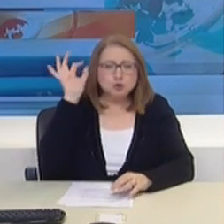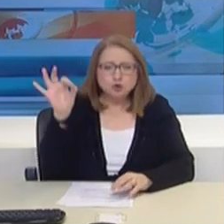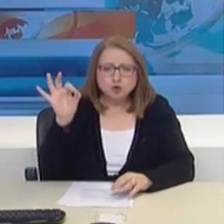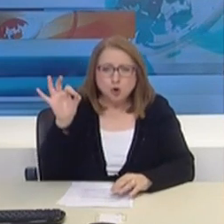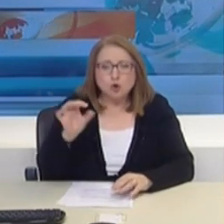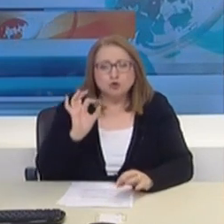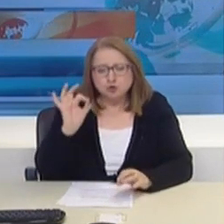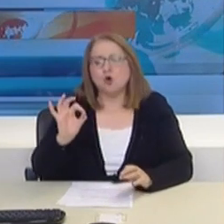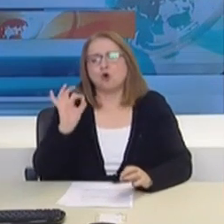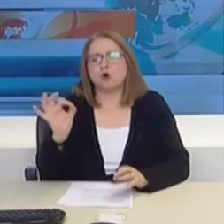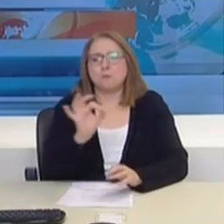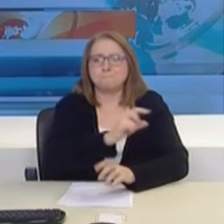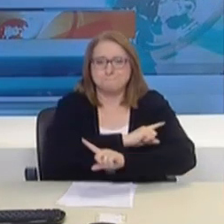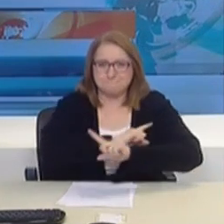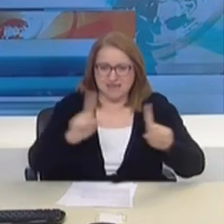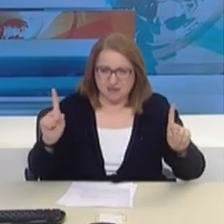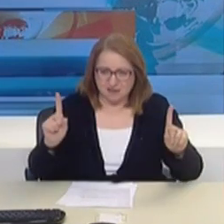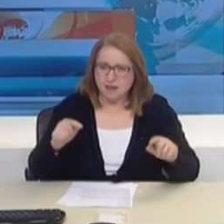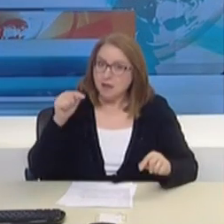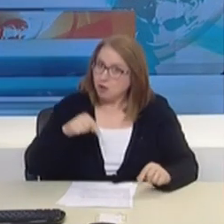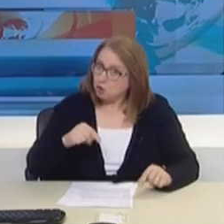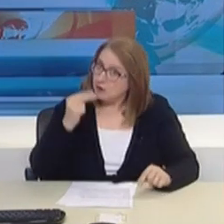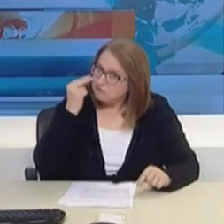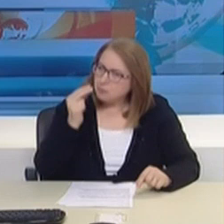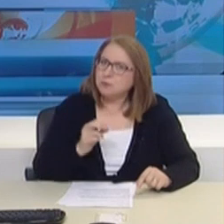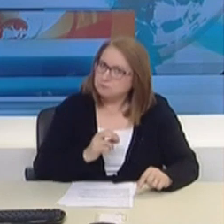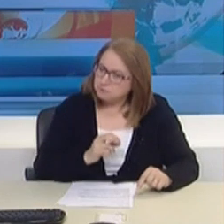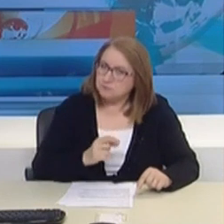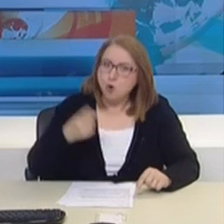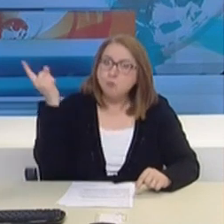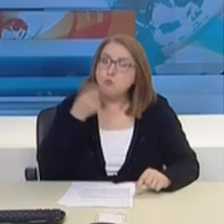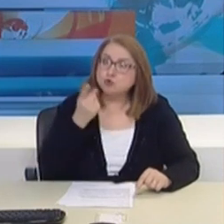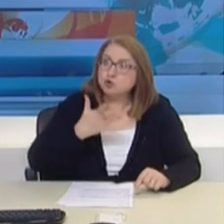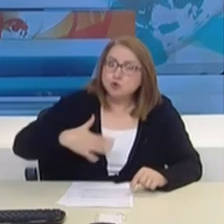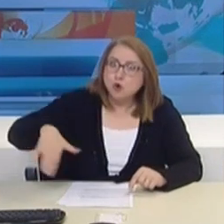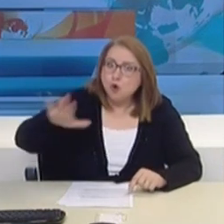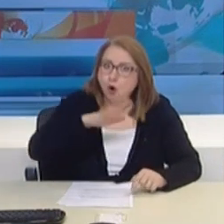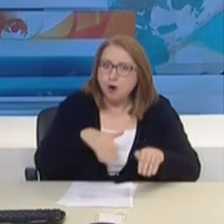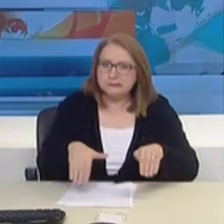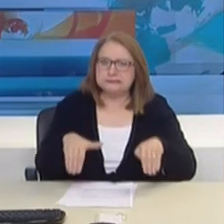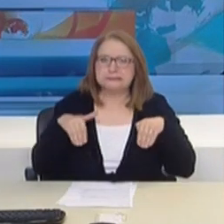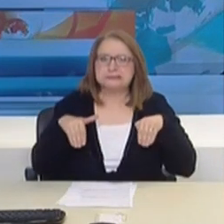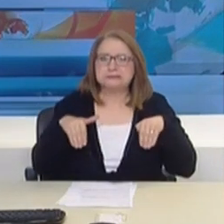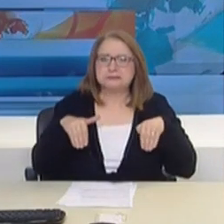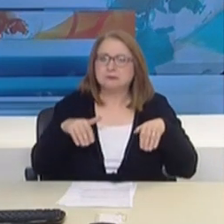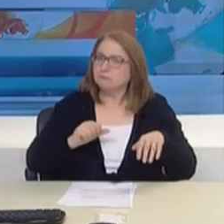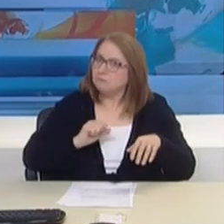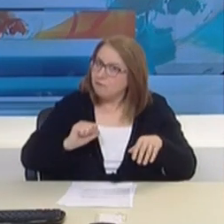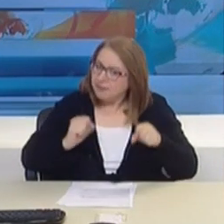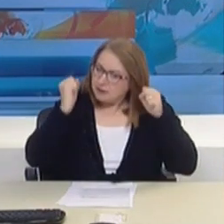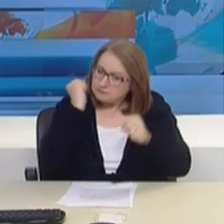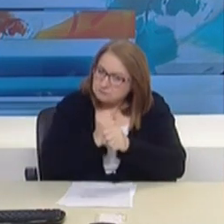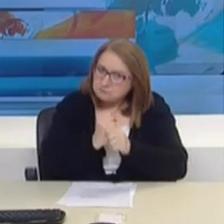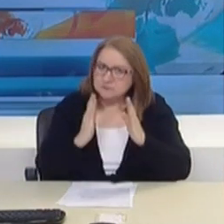Τα πρώτα στοιχεία από την εφαρμογή του μέτρου είναι ιδιαίτερα ενθαρρυντικά. Η πλειοψηφία των συμπολιτών μας αντιλαμβάνεται πλήρως την αναγκαιότητα αυτής της